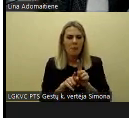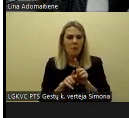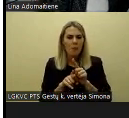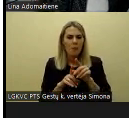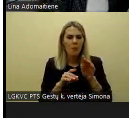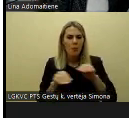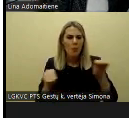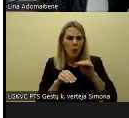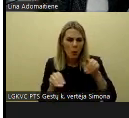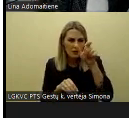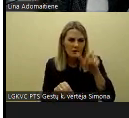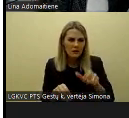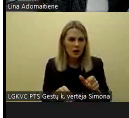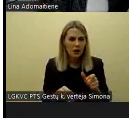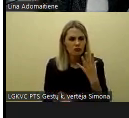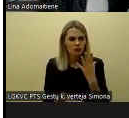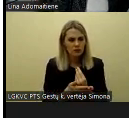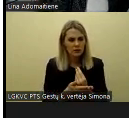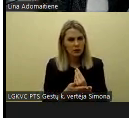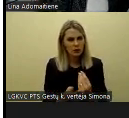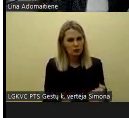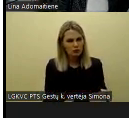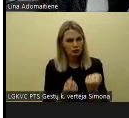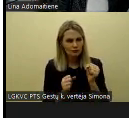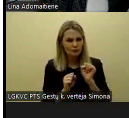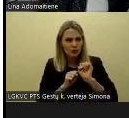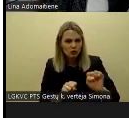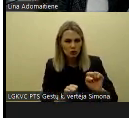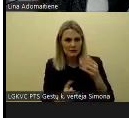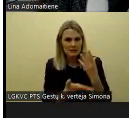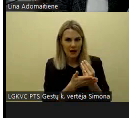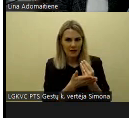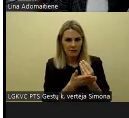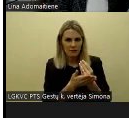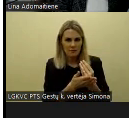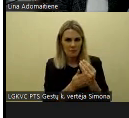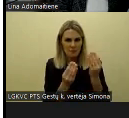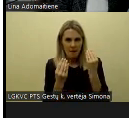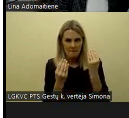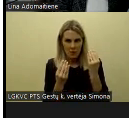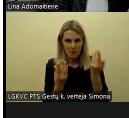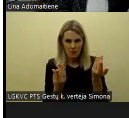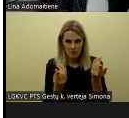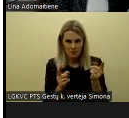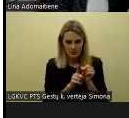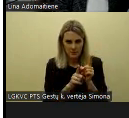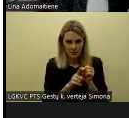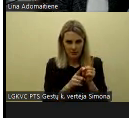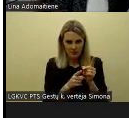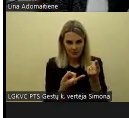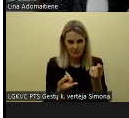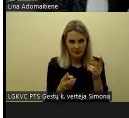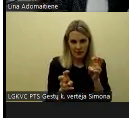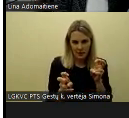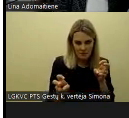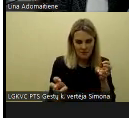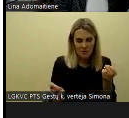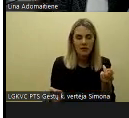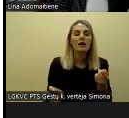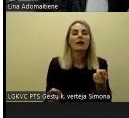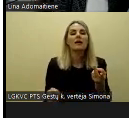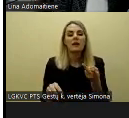savo dalyko pozicijas, bet galbūt būtų naudinga peržengti šias ribas ir žiūrėti aukščiau. Ir tai